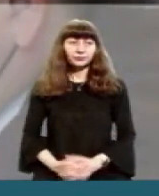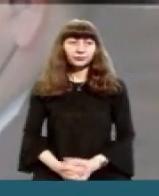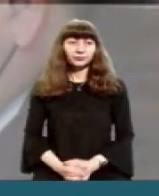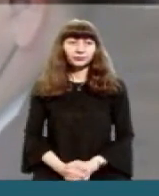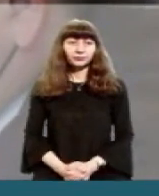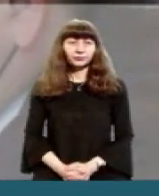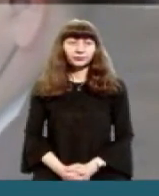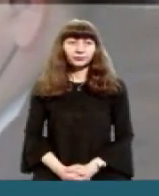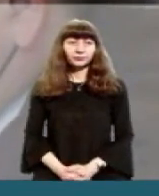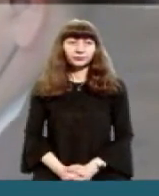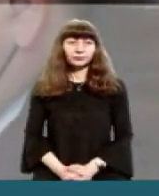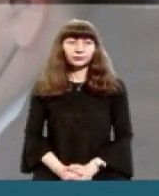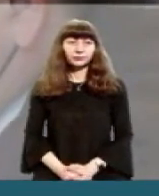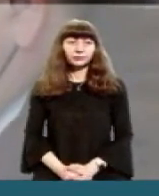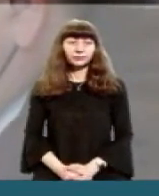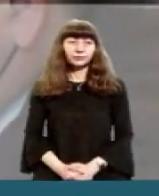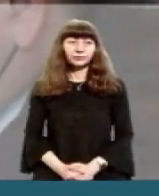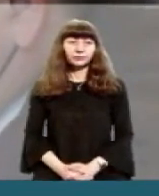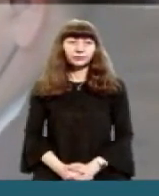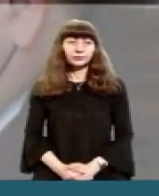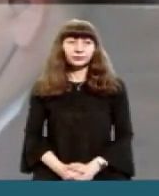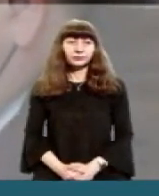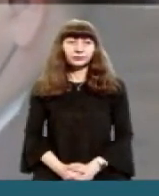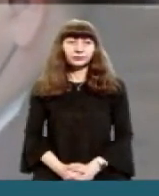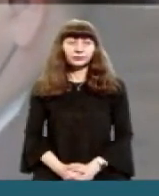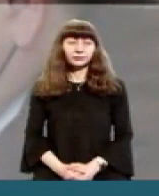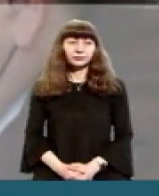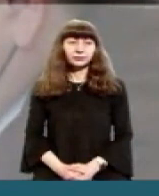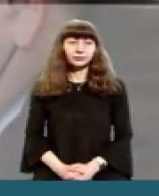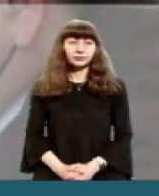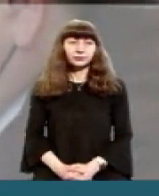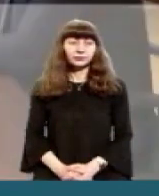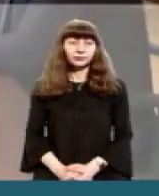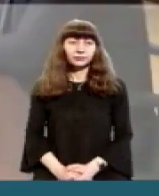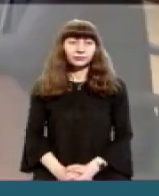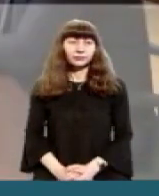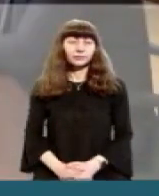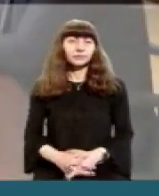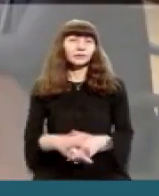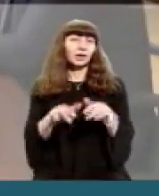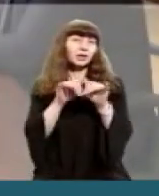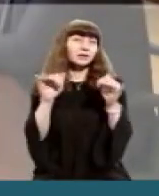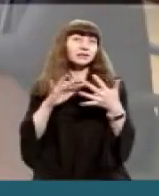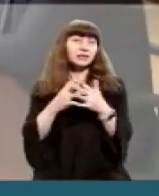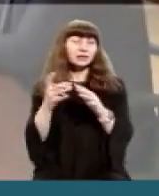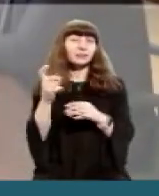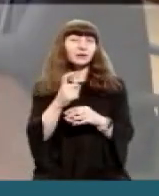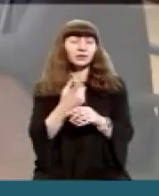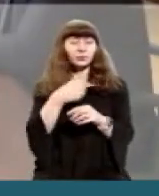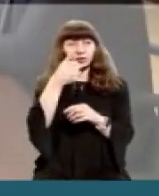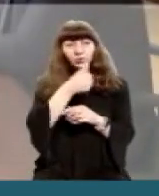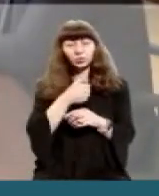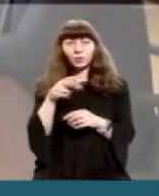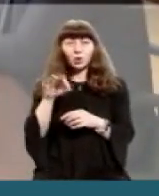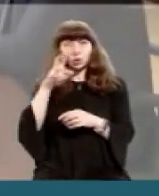сегодня сельхозтоваропроизводитель, то есть не только глава крестьянского хозяйства или ТО. Помимо развития сельского хозяйства, в этом году